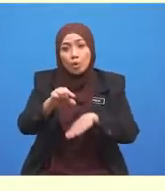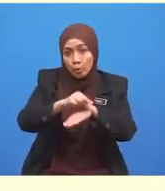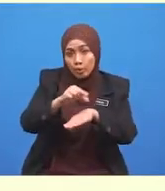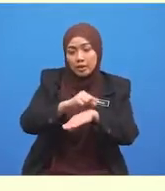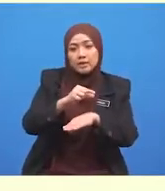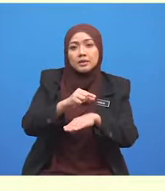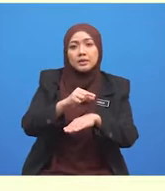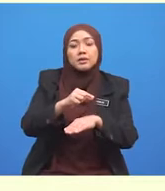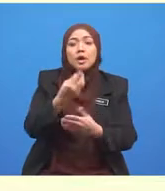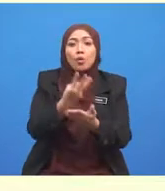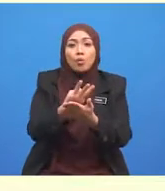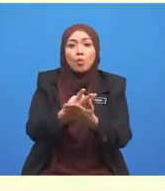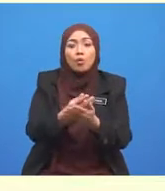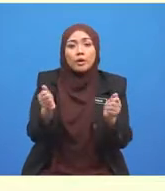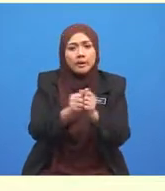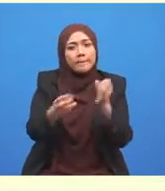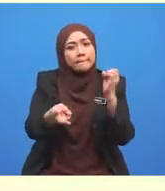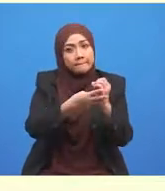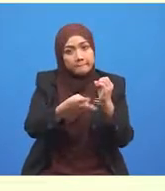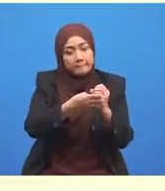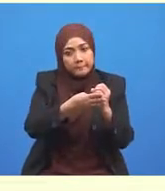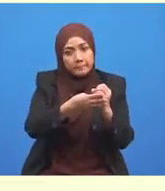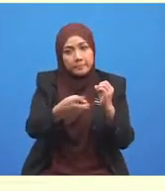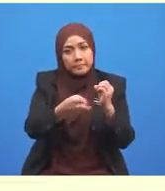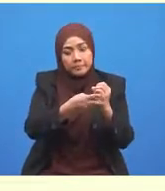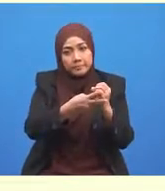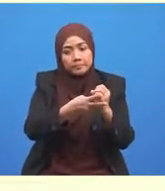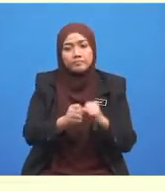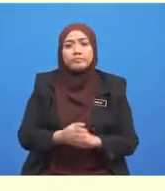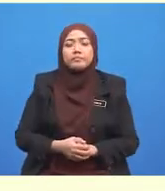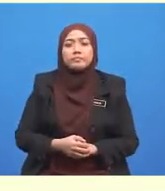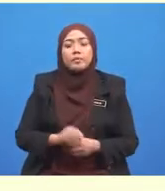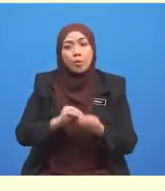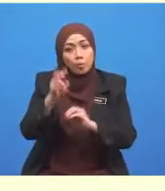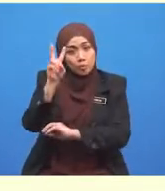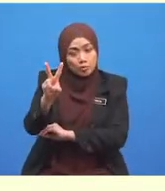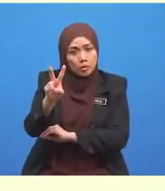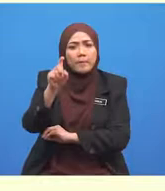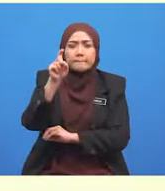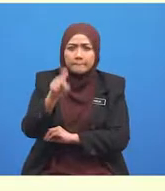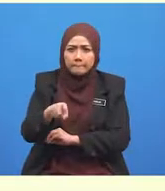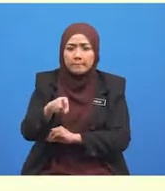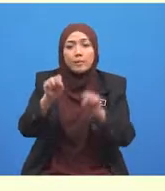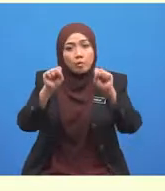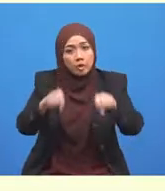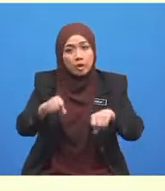Seterusnya, murid-murid perlulah menggunakan wang simpanan dengan